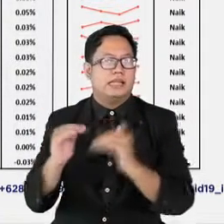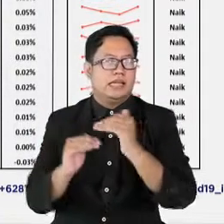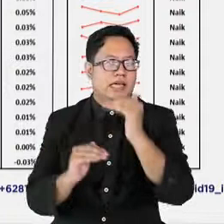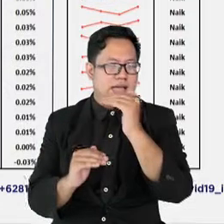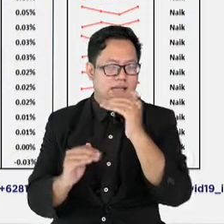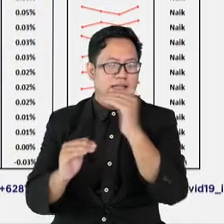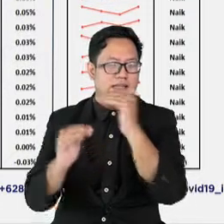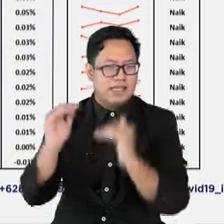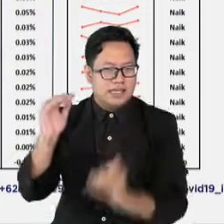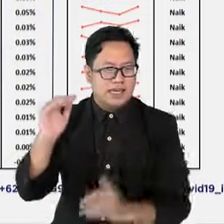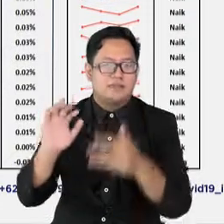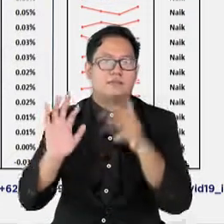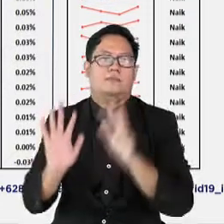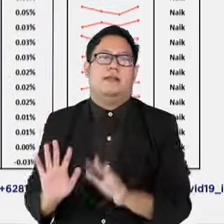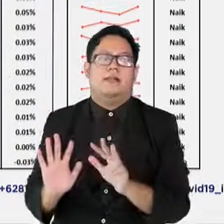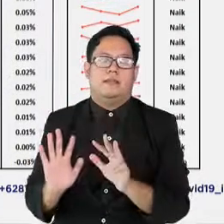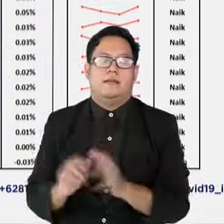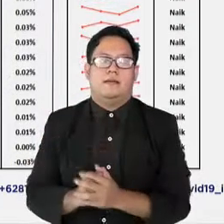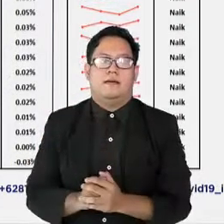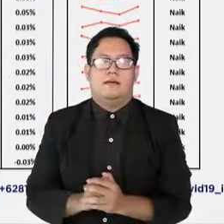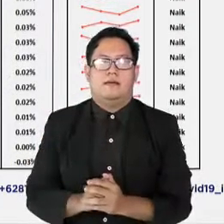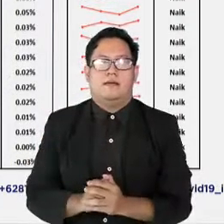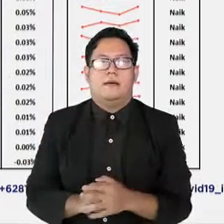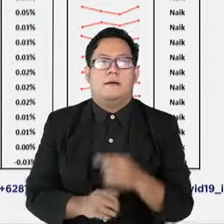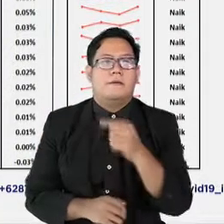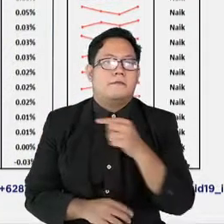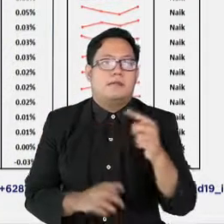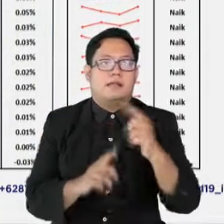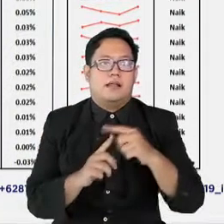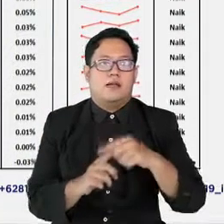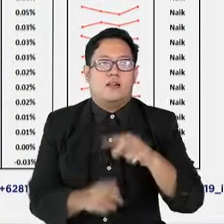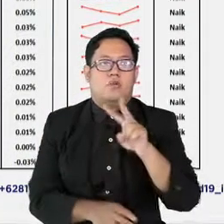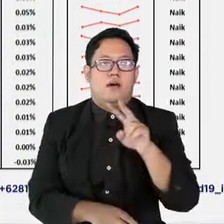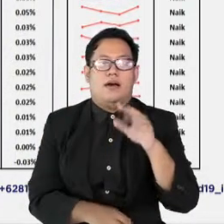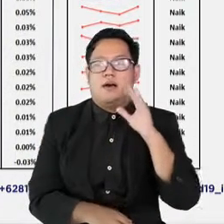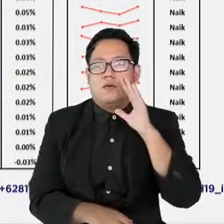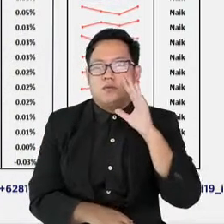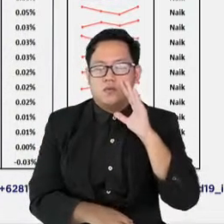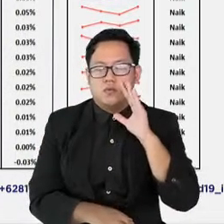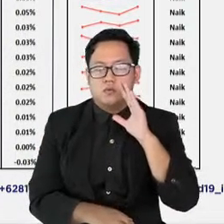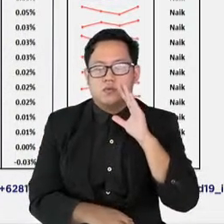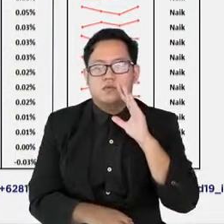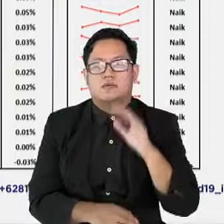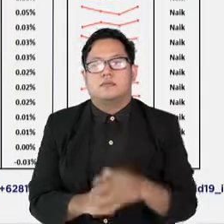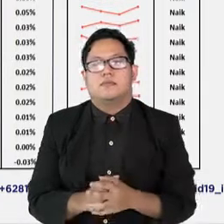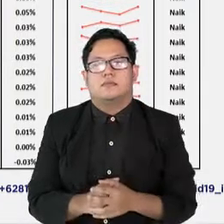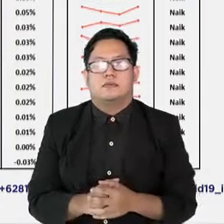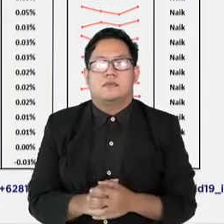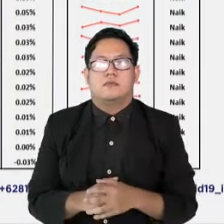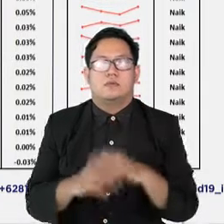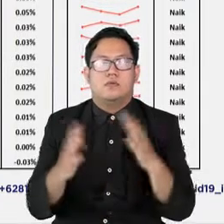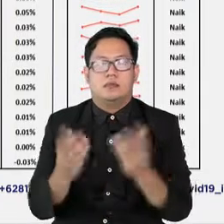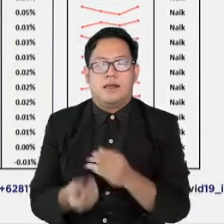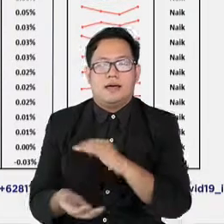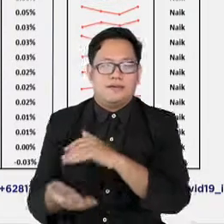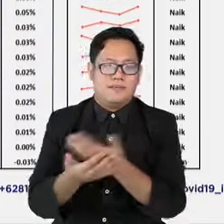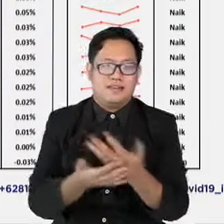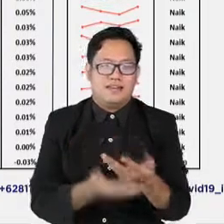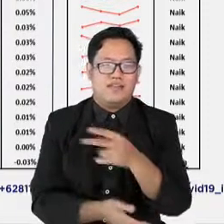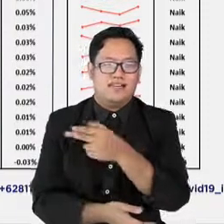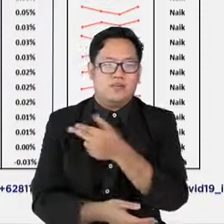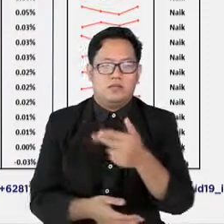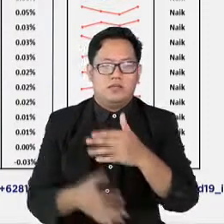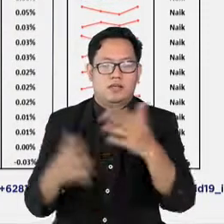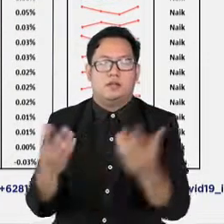tertinggi di dunia dan per tanggal 22 Agustus sumlah kematian mingguan di Indonesia sebesar